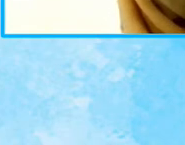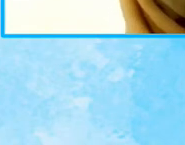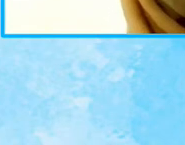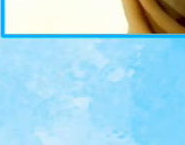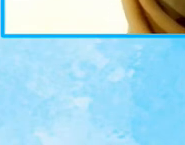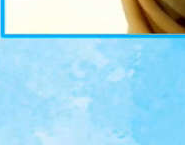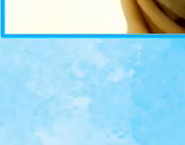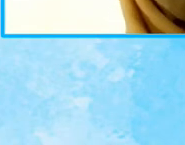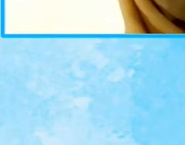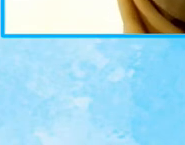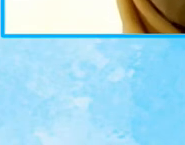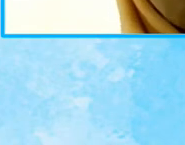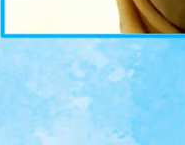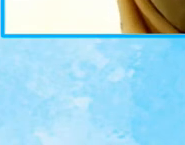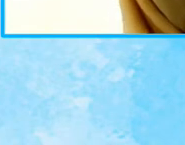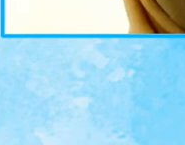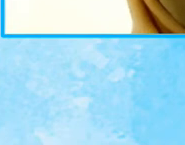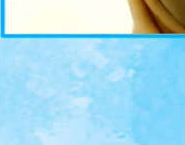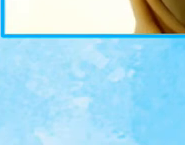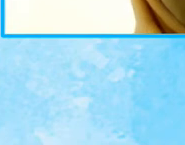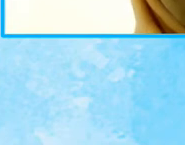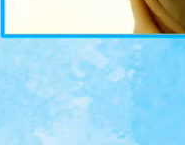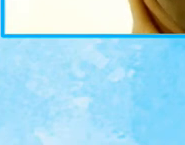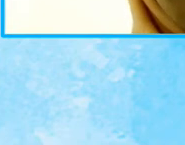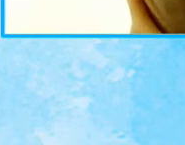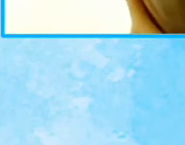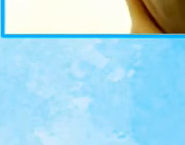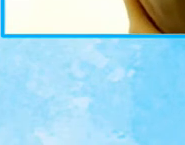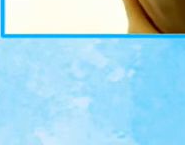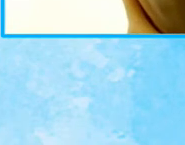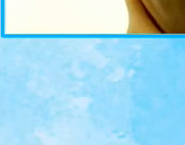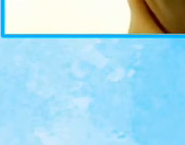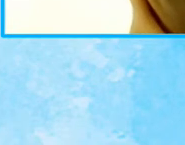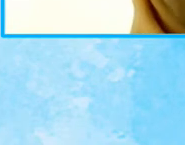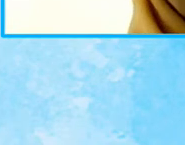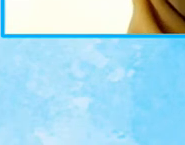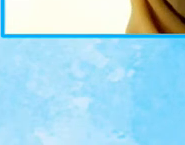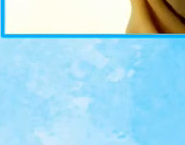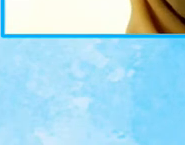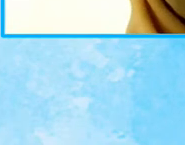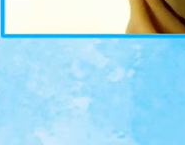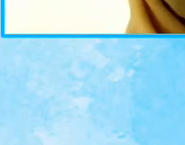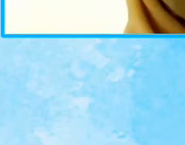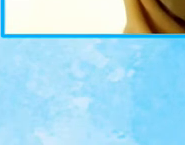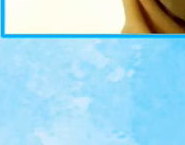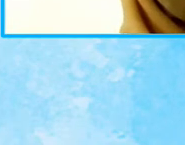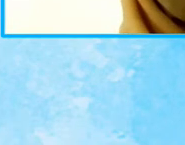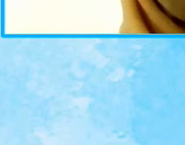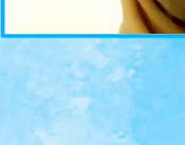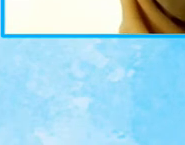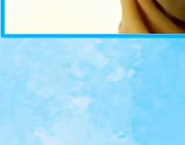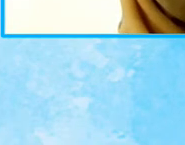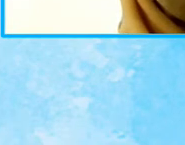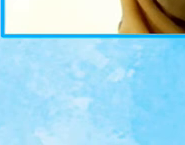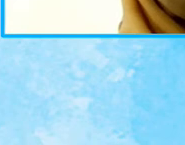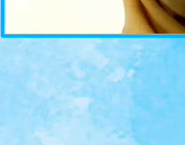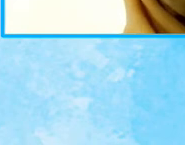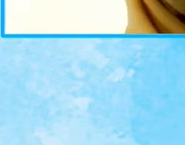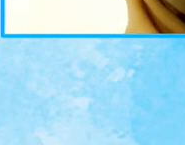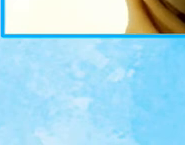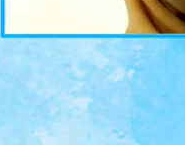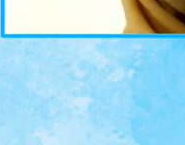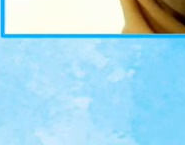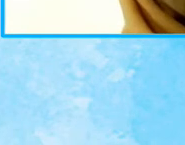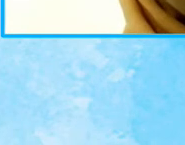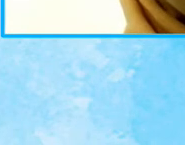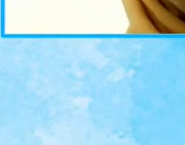silakan. Ya, terima kasih kolaborasi dan sinergi. Mari kita teruskan private